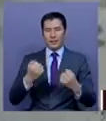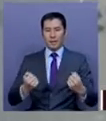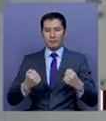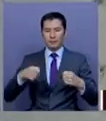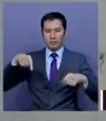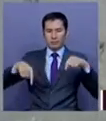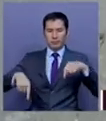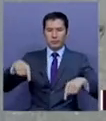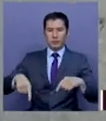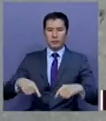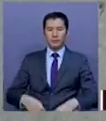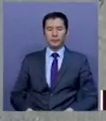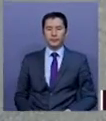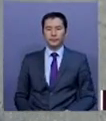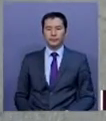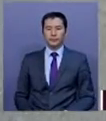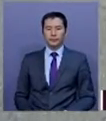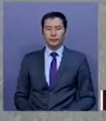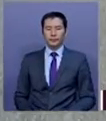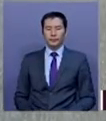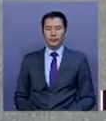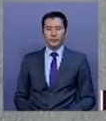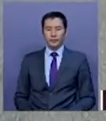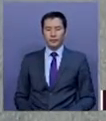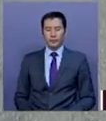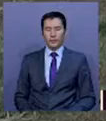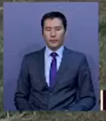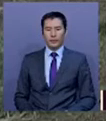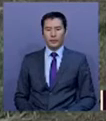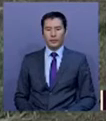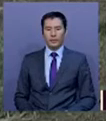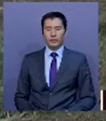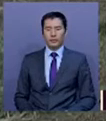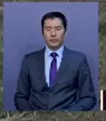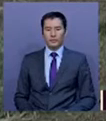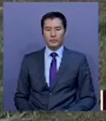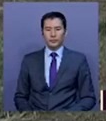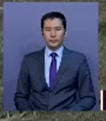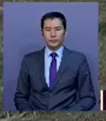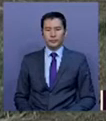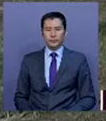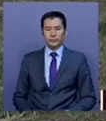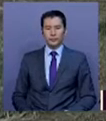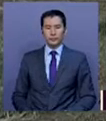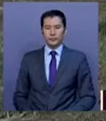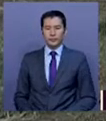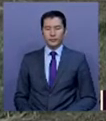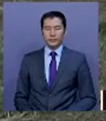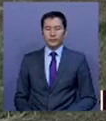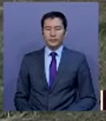160, 161, 165, 167, 168, 183 нөмірлі тұрғын үйлер.